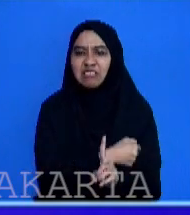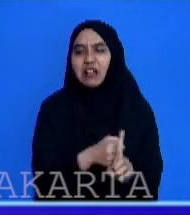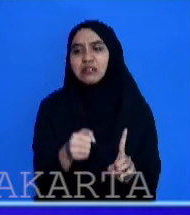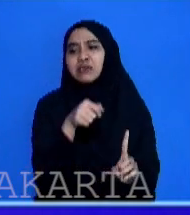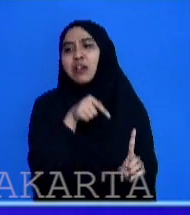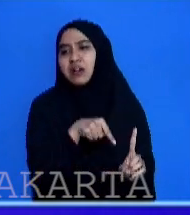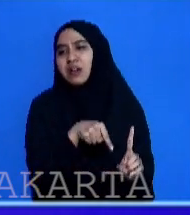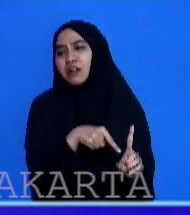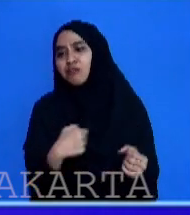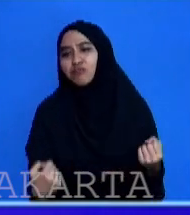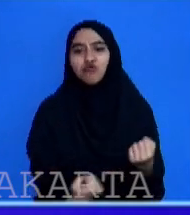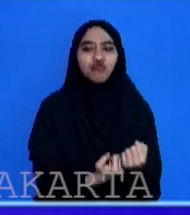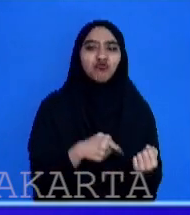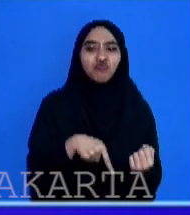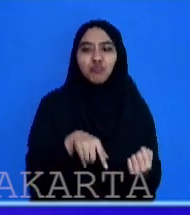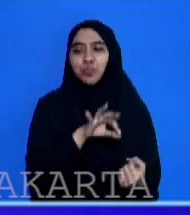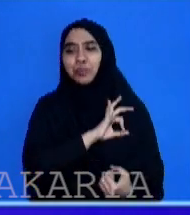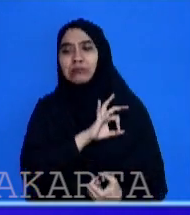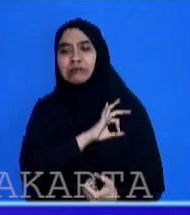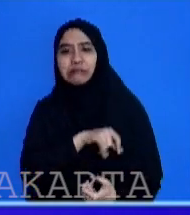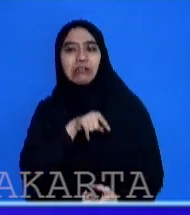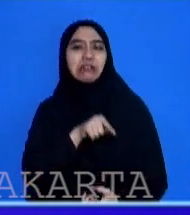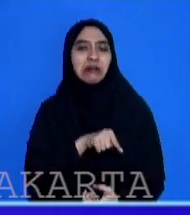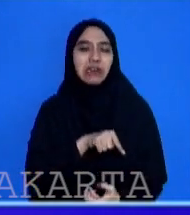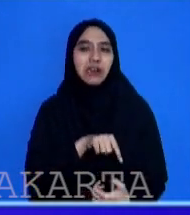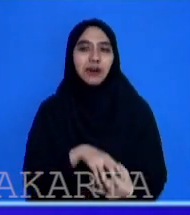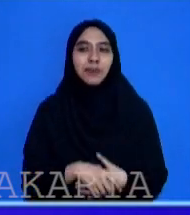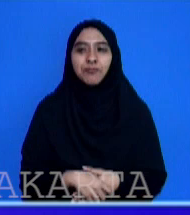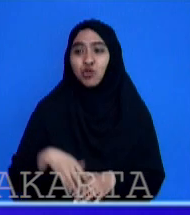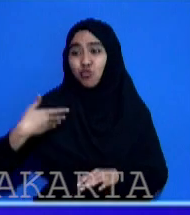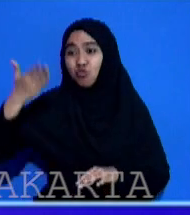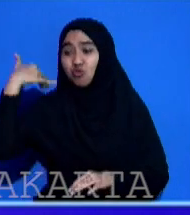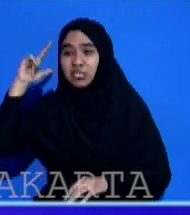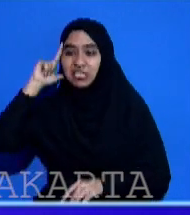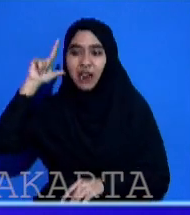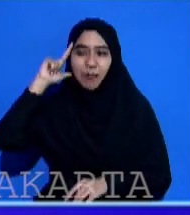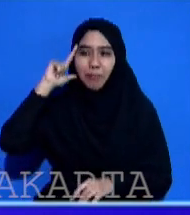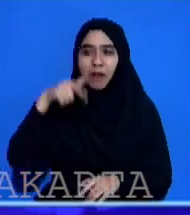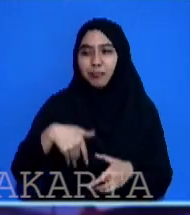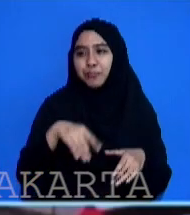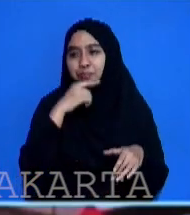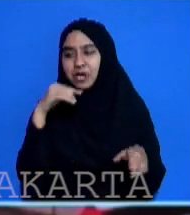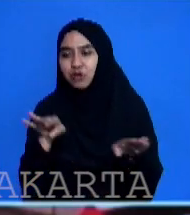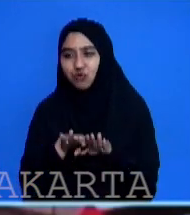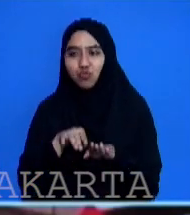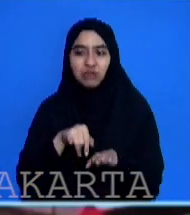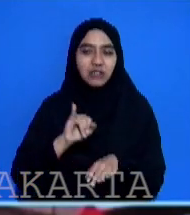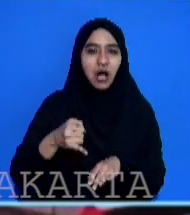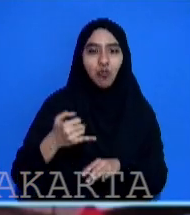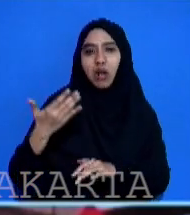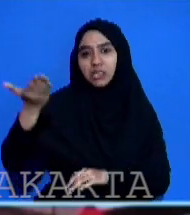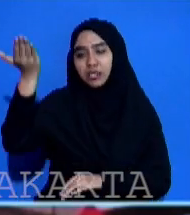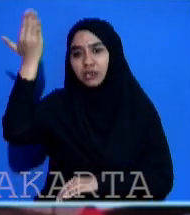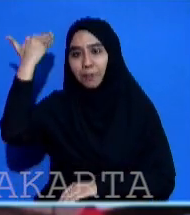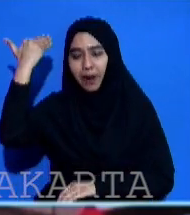cawapres tertentu di Simpang maguoharjo pada minggu 24 Desember 2023 lalu kedatangan Sekjen PDI Perjuangan